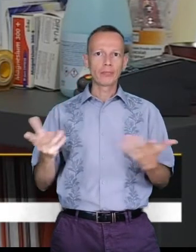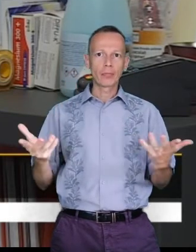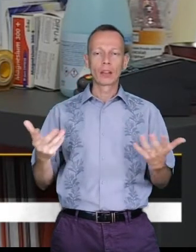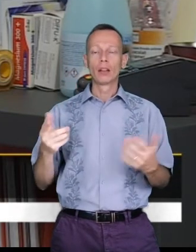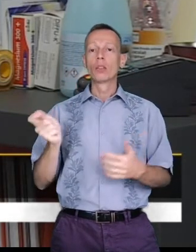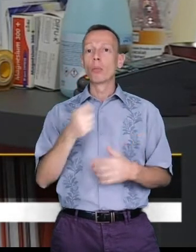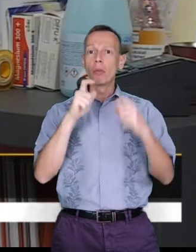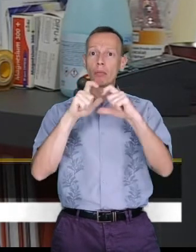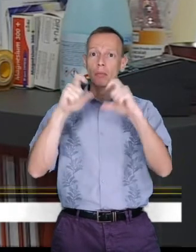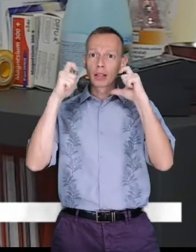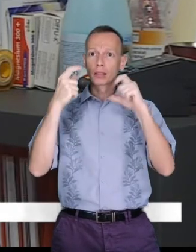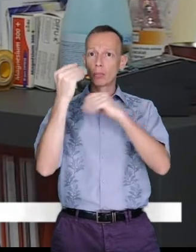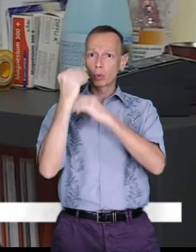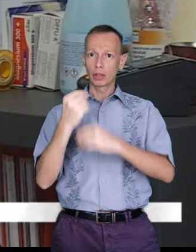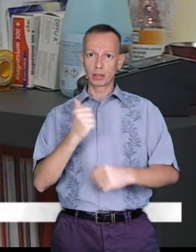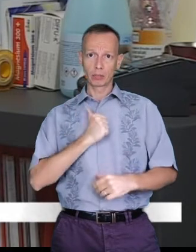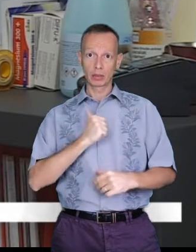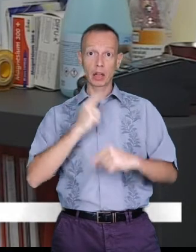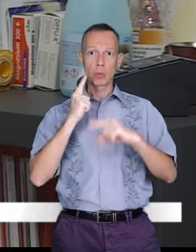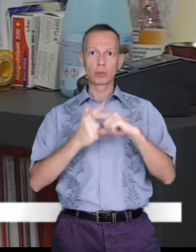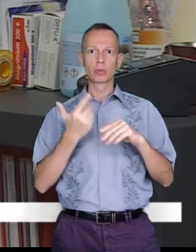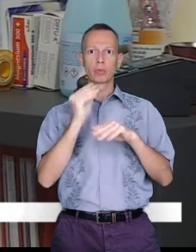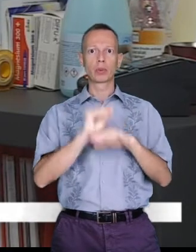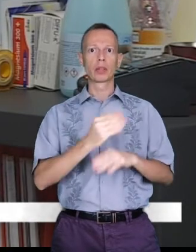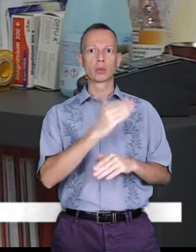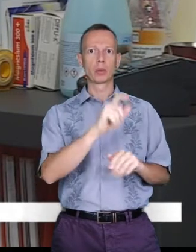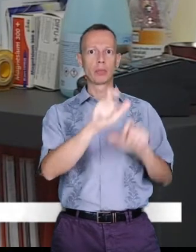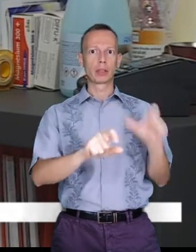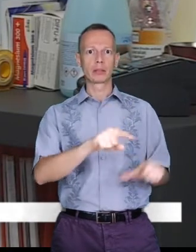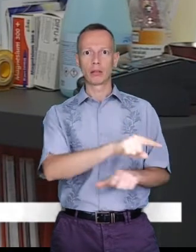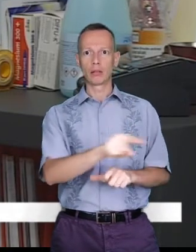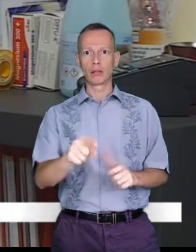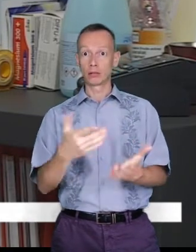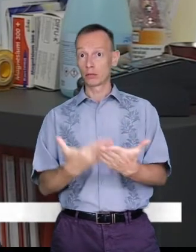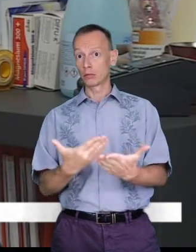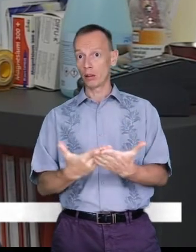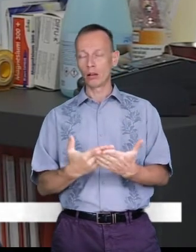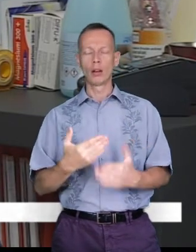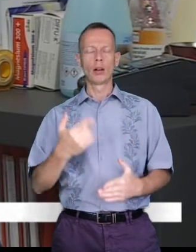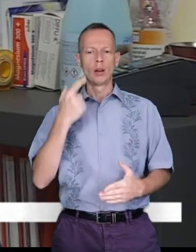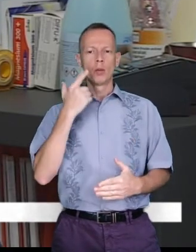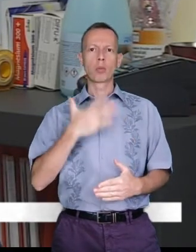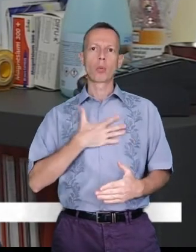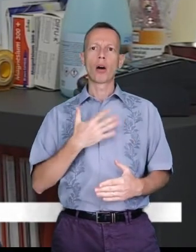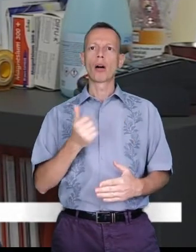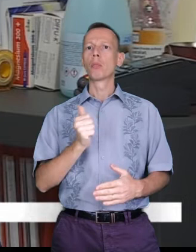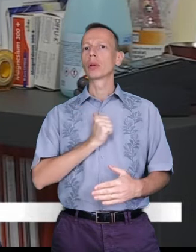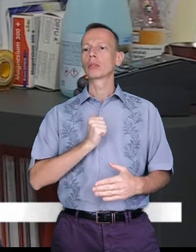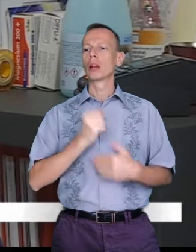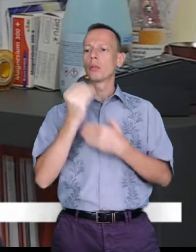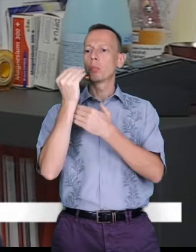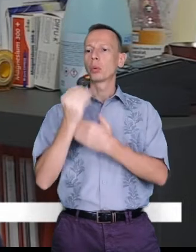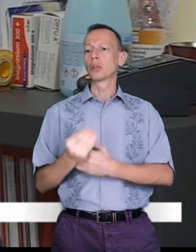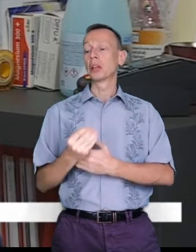qui est une protection individuelle, mais c'est aussi une protection collective. Donc pour moi, il y a, je